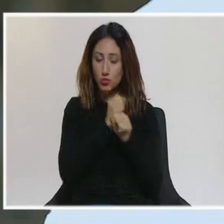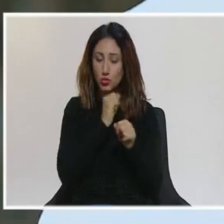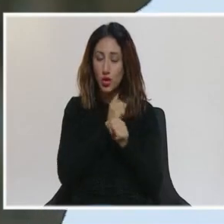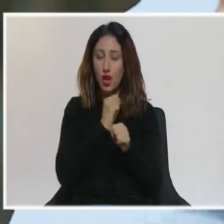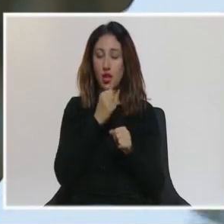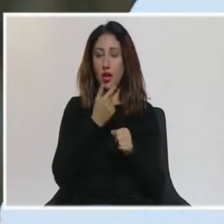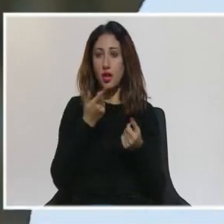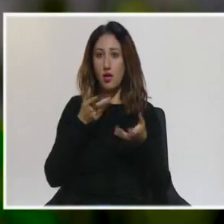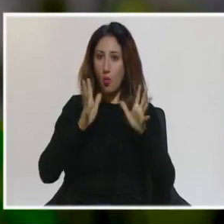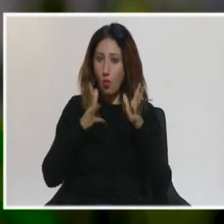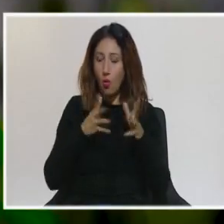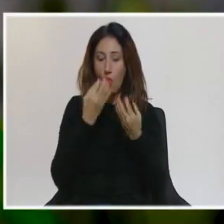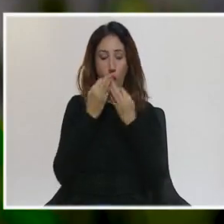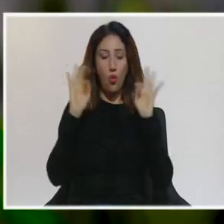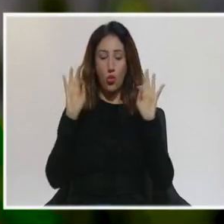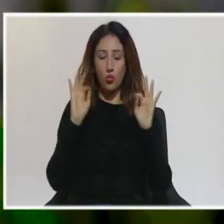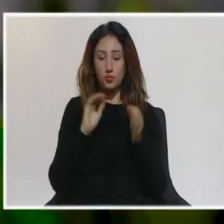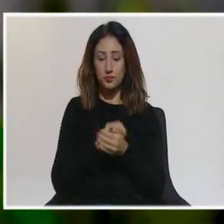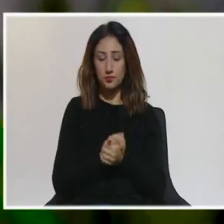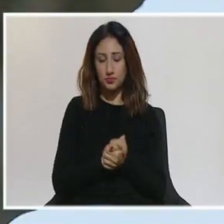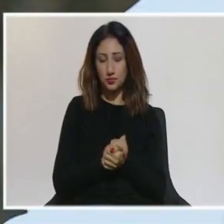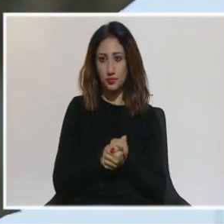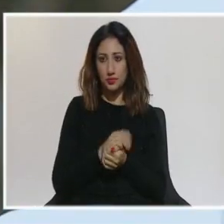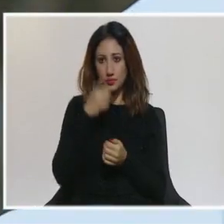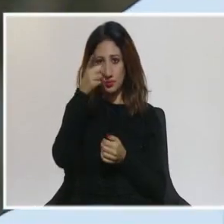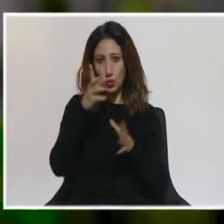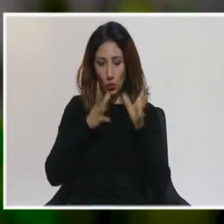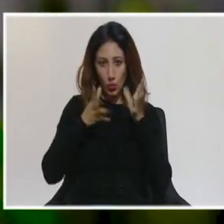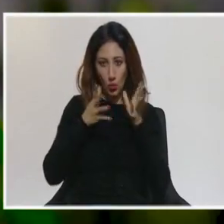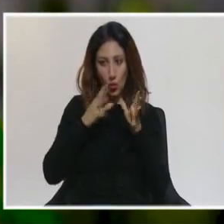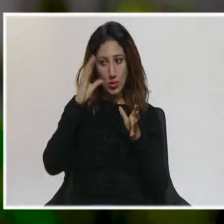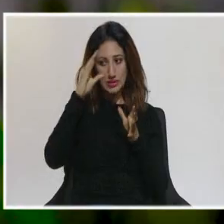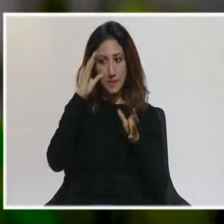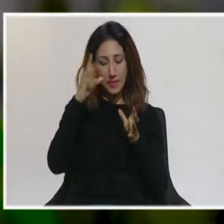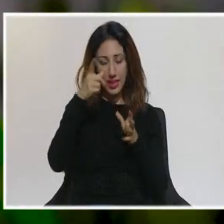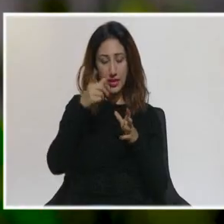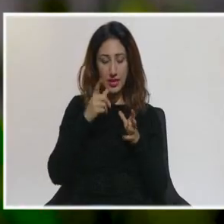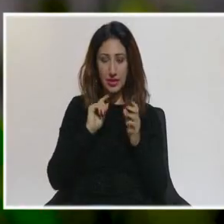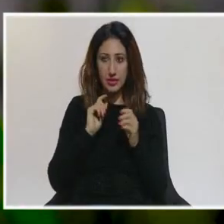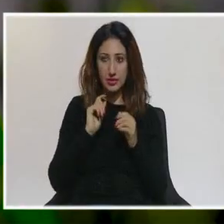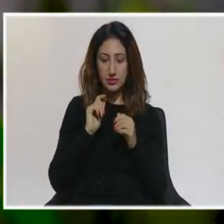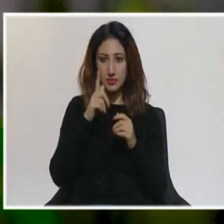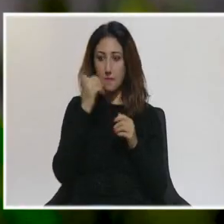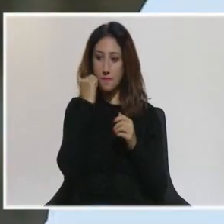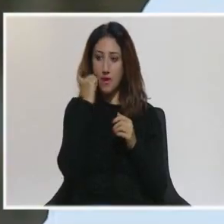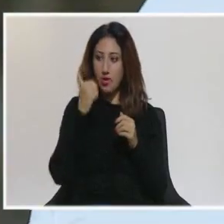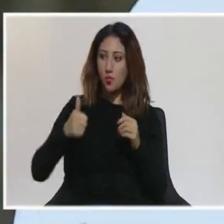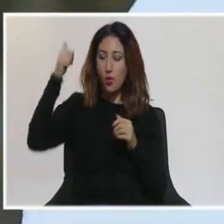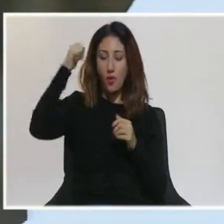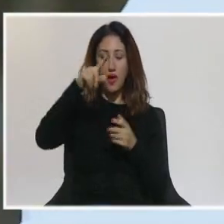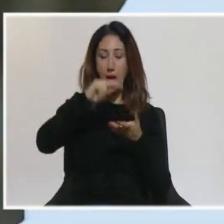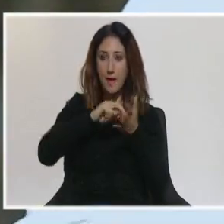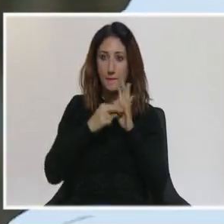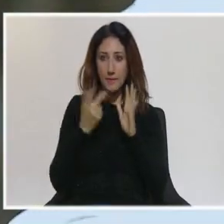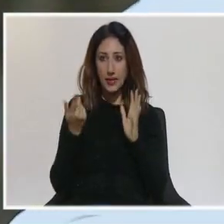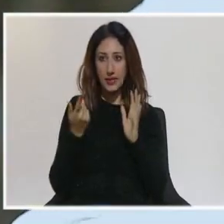الرياضه بس، في كل حاجه. صحيح. انت زملكاوي يا صلاح، بتستقبل ازاي الكوميكس اللي بتعمل لجمهور الاهلي على الزمالك؟ انت عارف